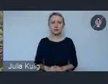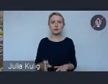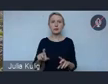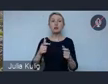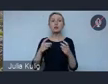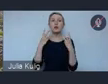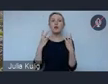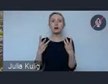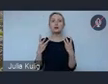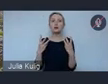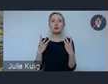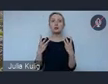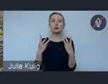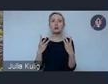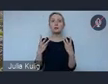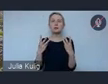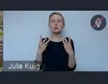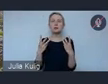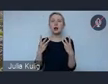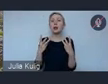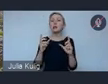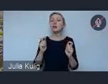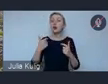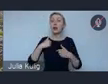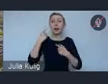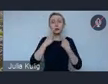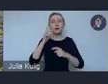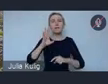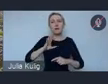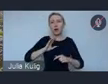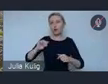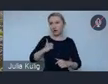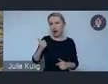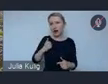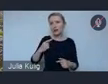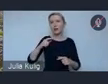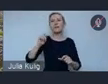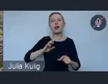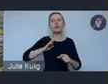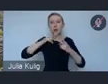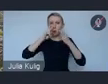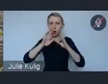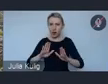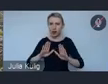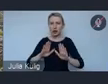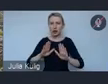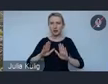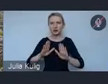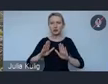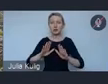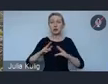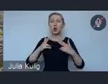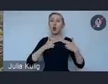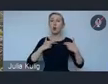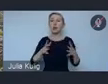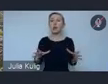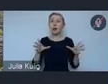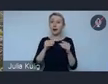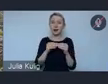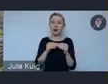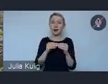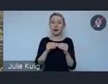To czym myślę warto się chwalić i co warto pokazywać to to że w komitecie ramię w ramię